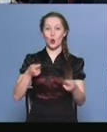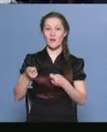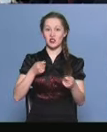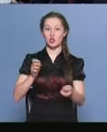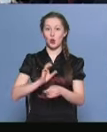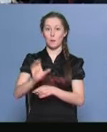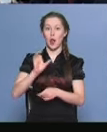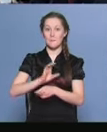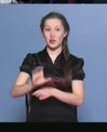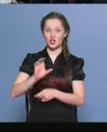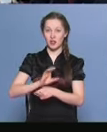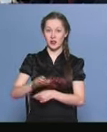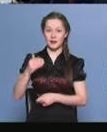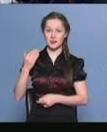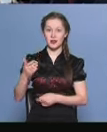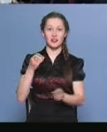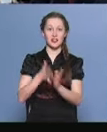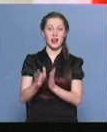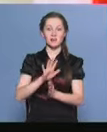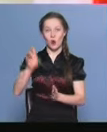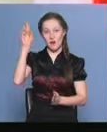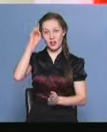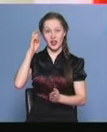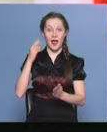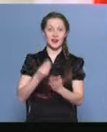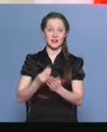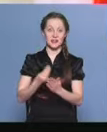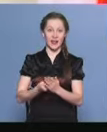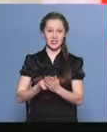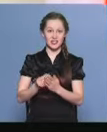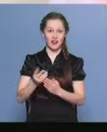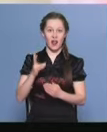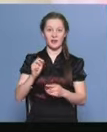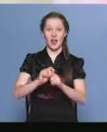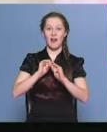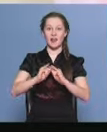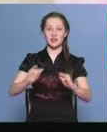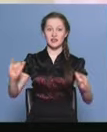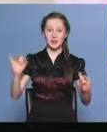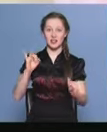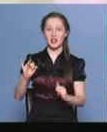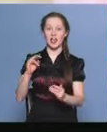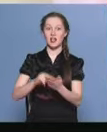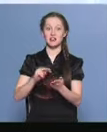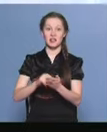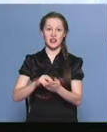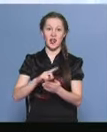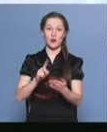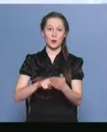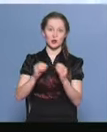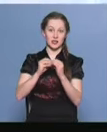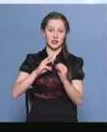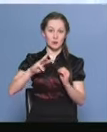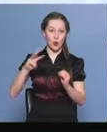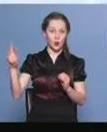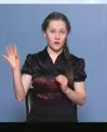промышленности республики. Ведомство не освоило федеральные средства на развитие газомоторной техники. Не уложилось в сроки. Цена вопроса – 10 миллионов рублей.